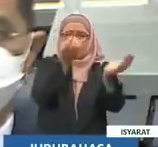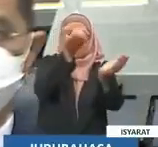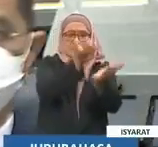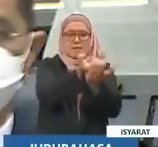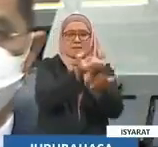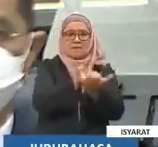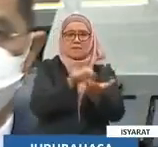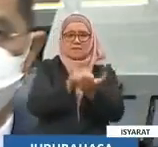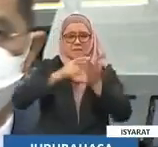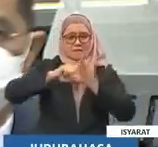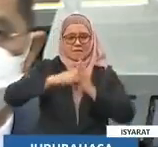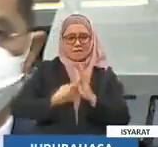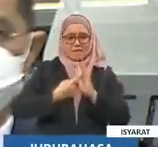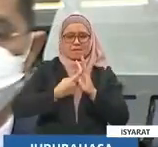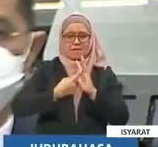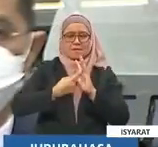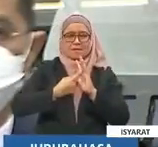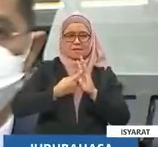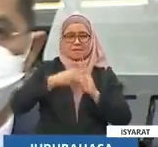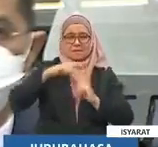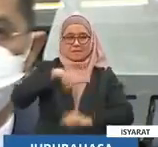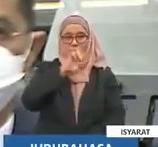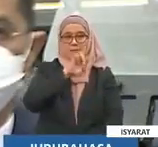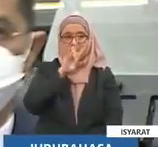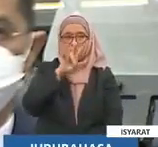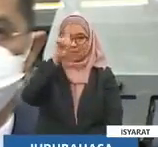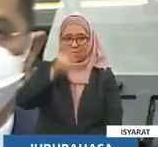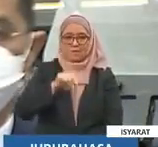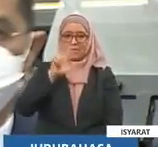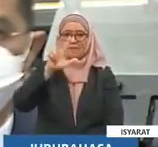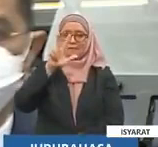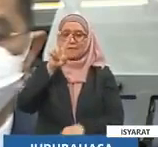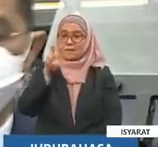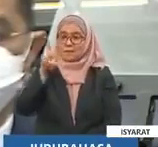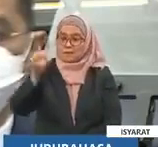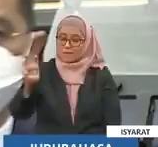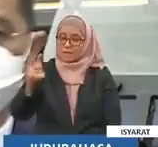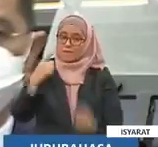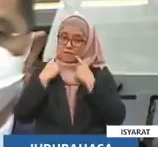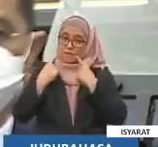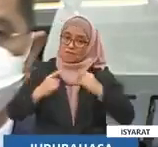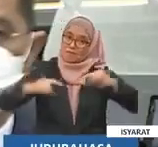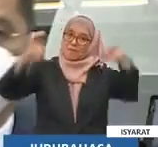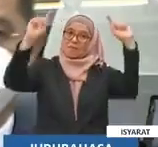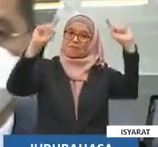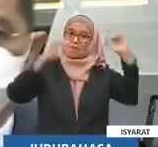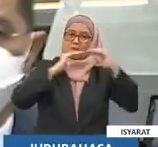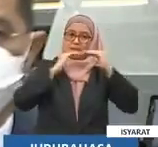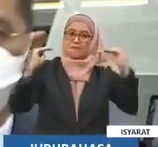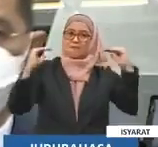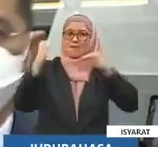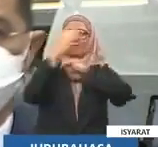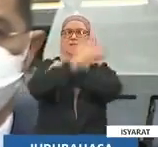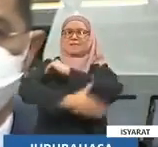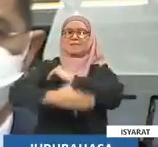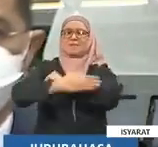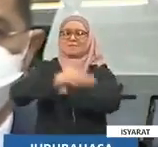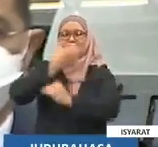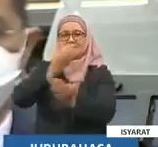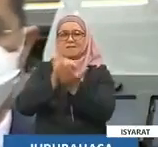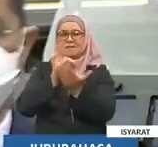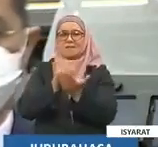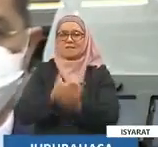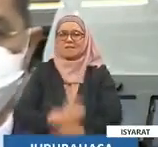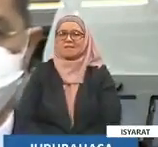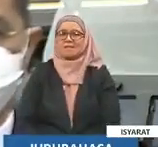yang bermula pada 27 March 20 2011 berjaya menstabilkan ekonomi negara-negara Hai